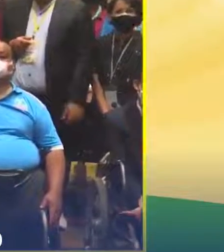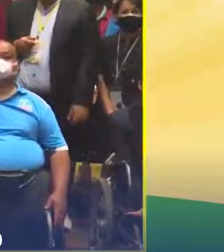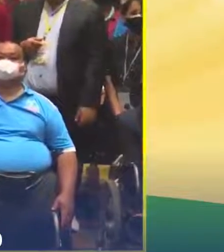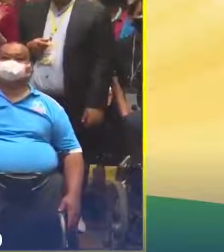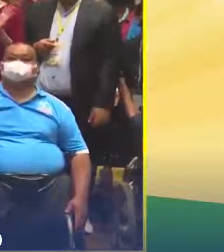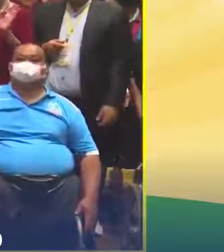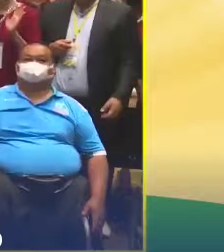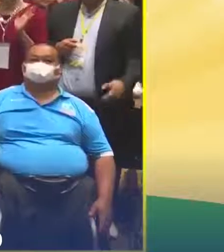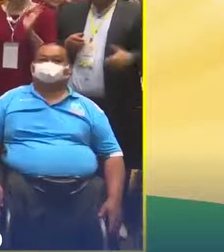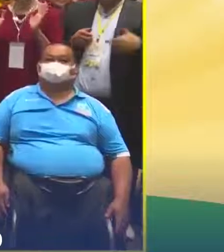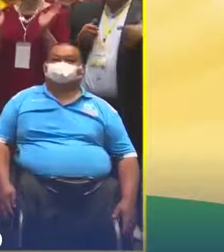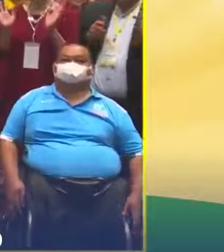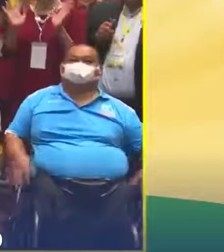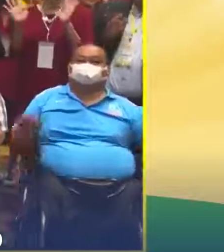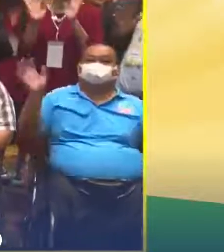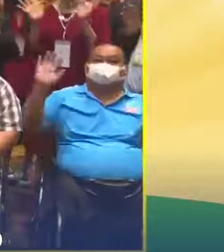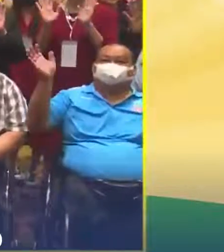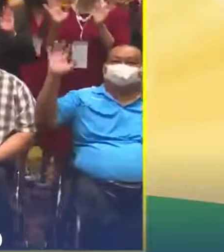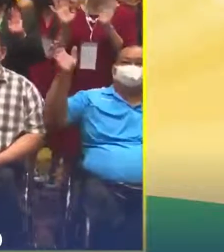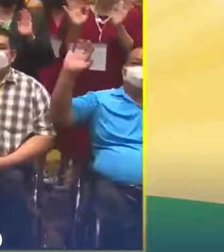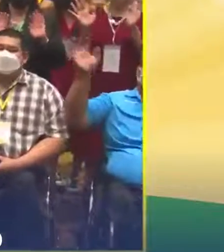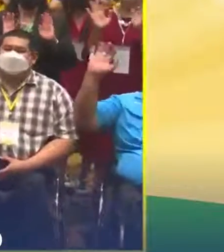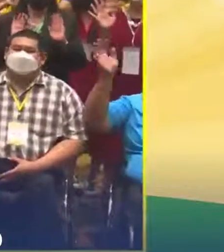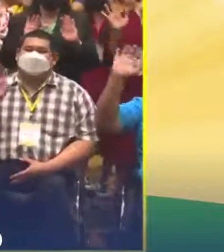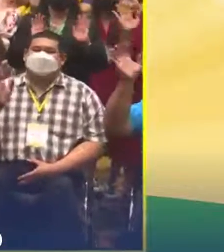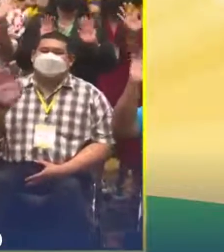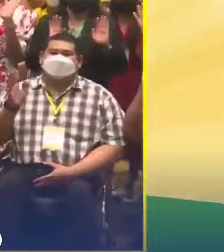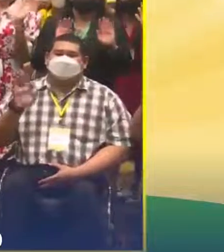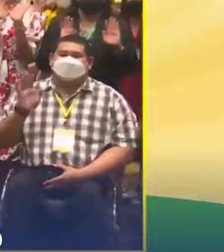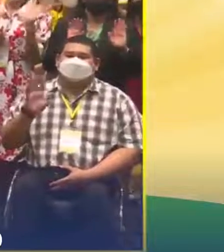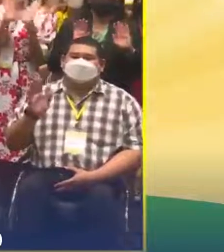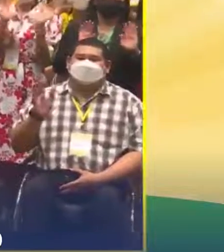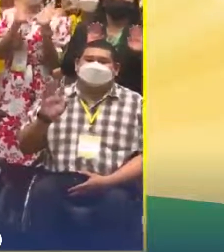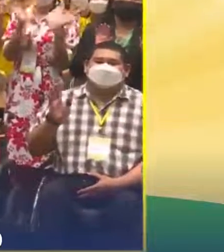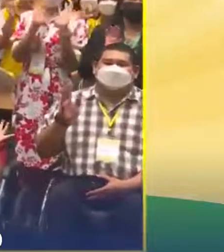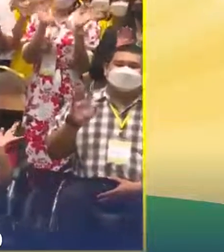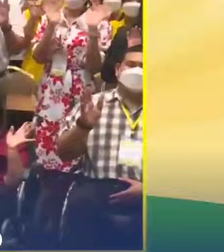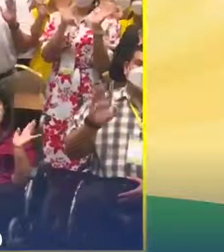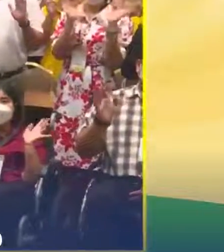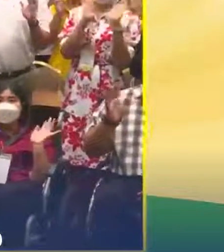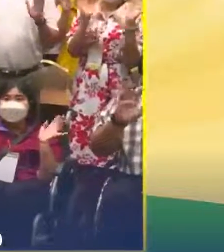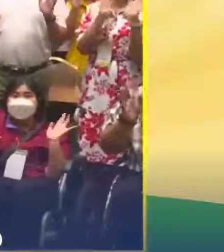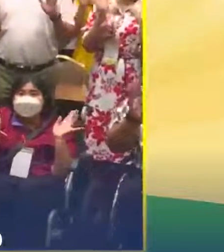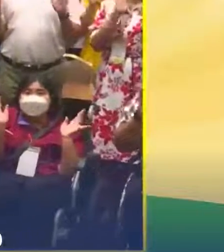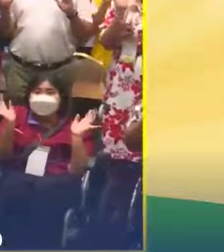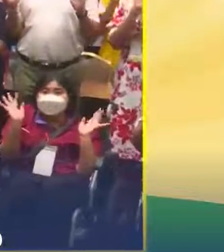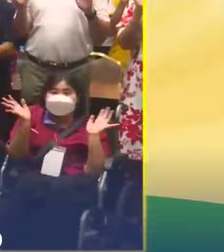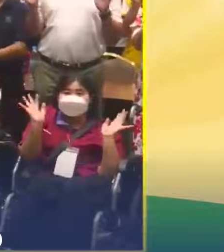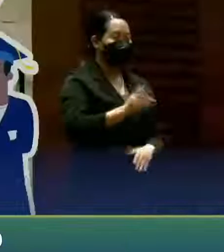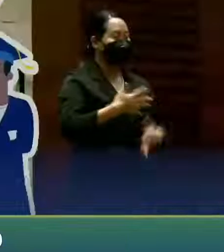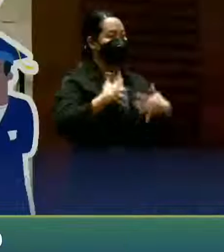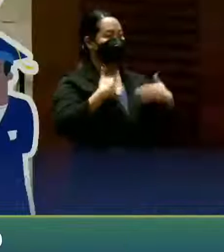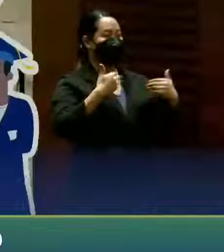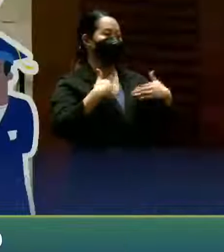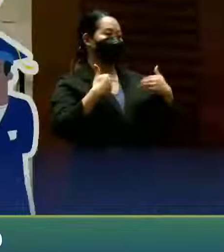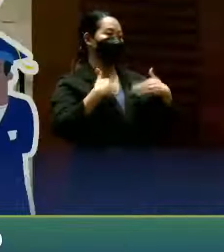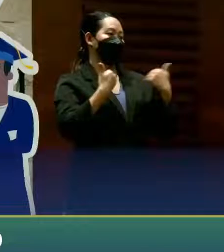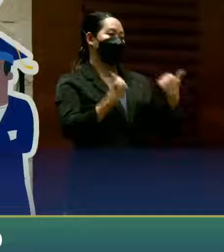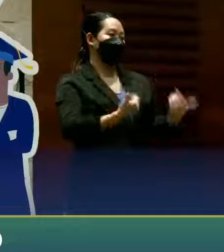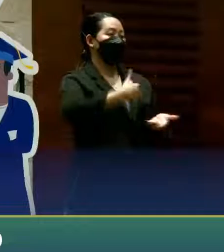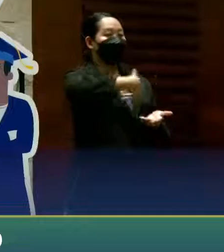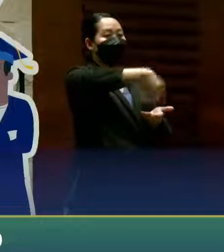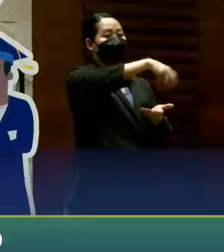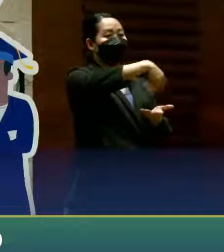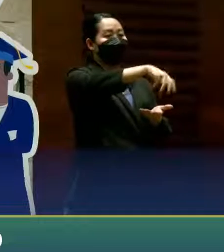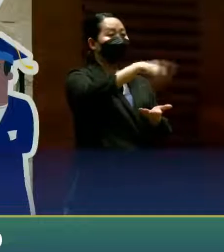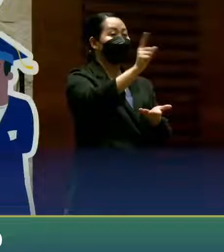ทยาลัยได้ร่วมมอบโอกาสทางการศึกษาให้กับนักศึกษาทุนจำนวน62คนที่จบการศึกษารุ่นแรกโดยมีนายมนทนภ